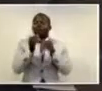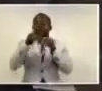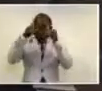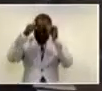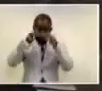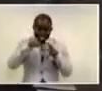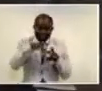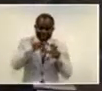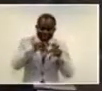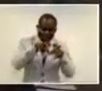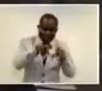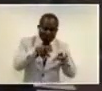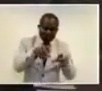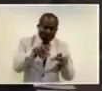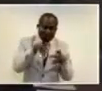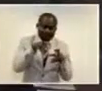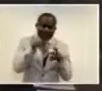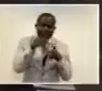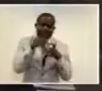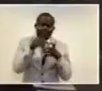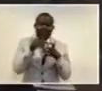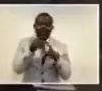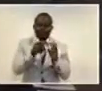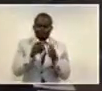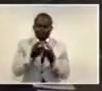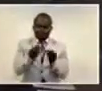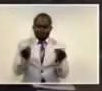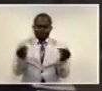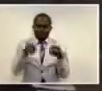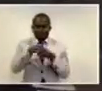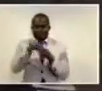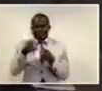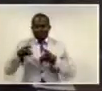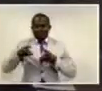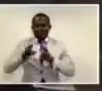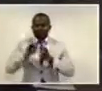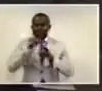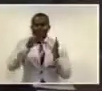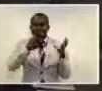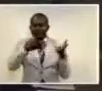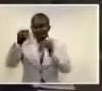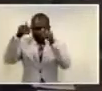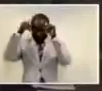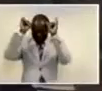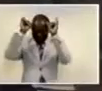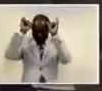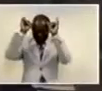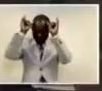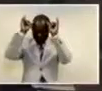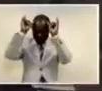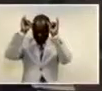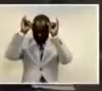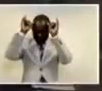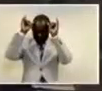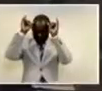zikajya kona. Ariko ubwo twabikemura ku bundi buryo bitari kugutwarira inka.